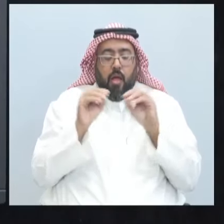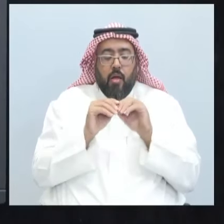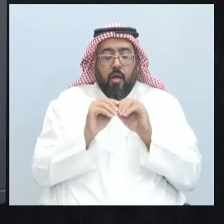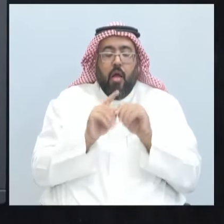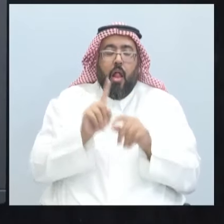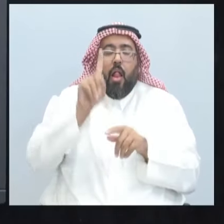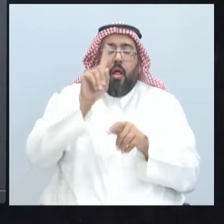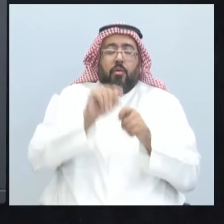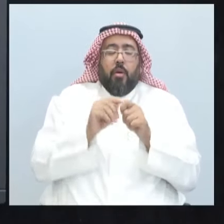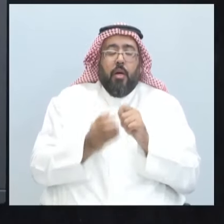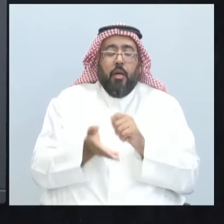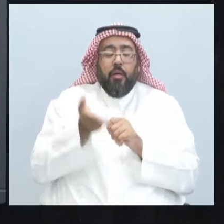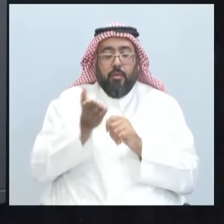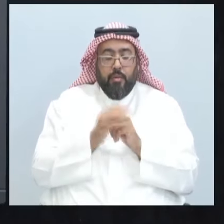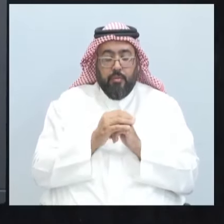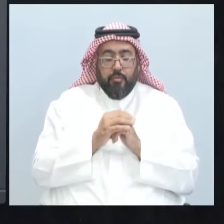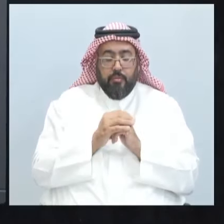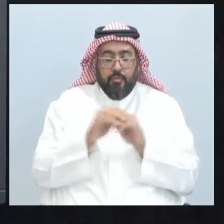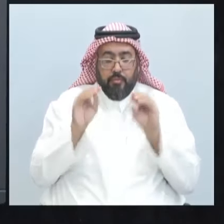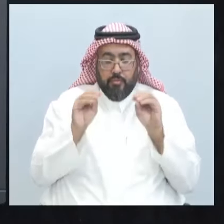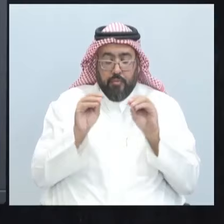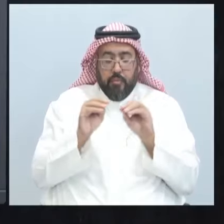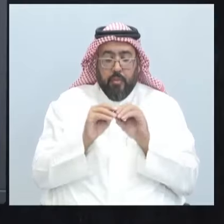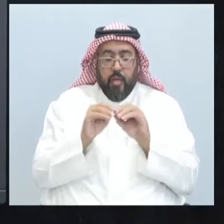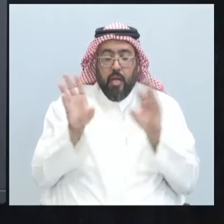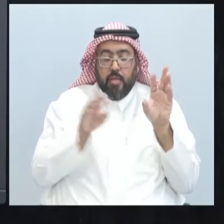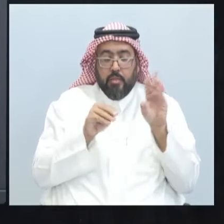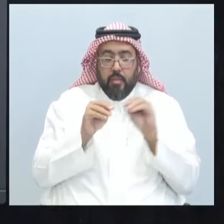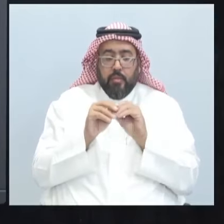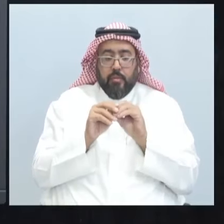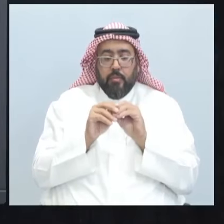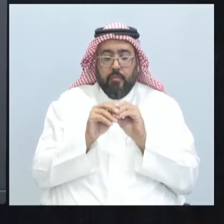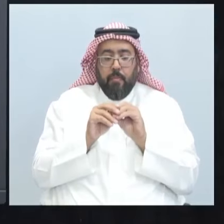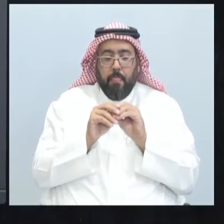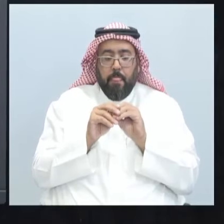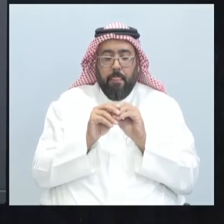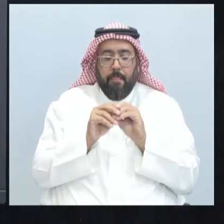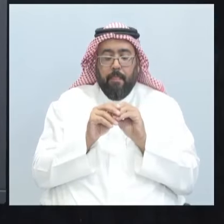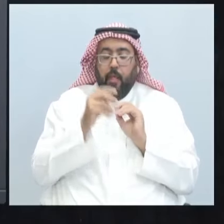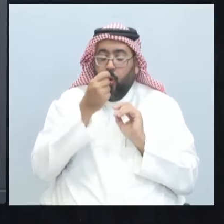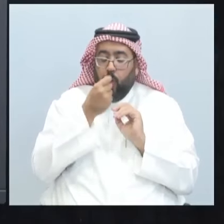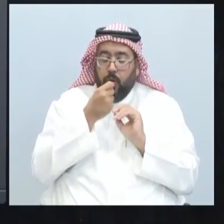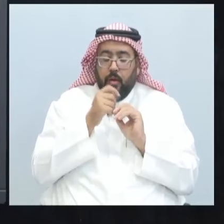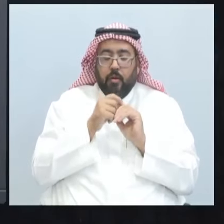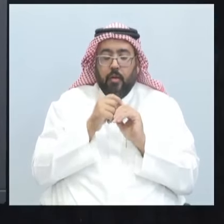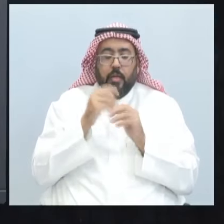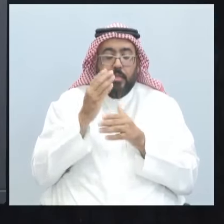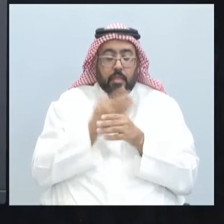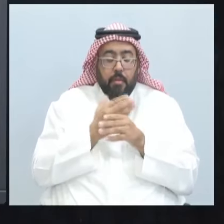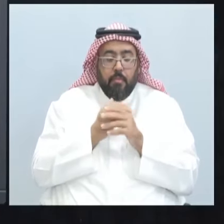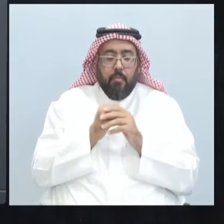بان الله سبحانه وتعالى يذكر لنا هذه القصص في القران من اجل